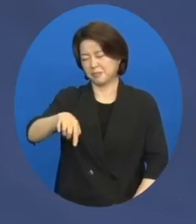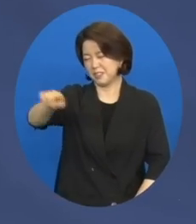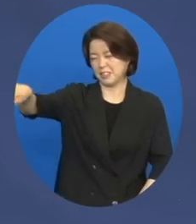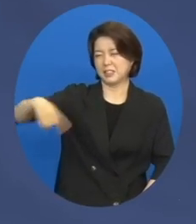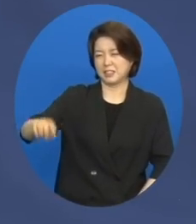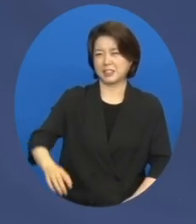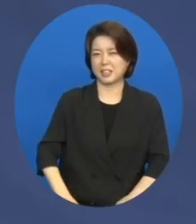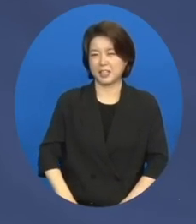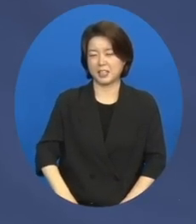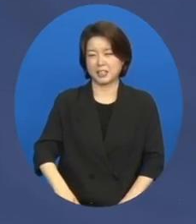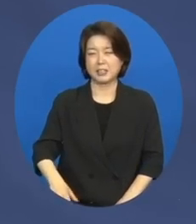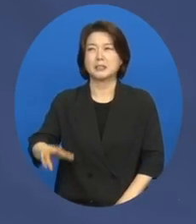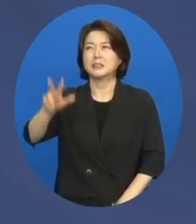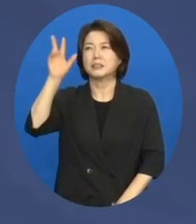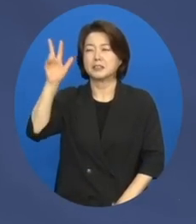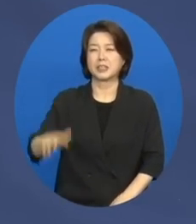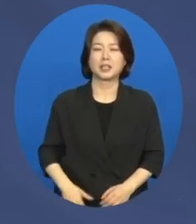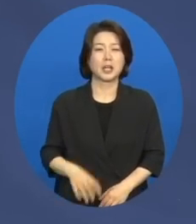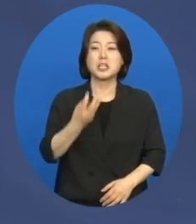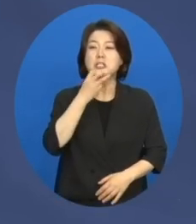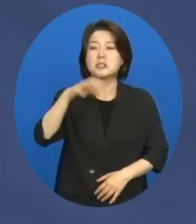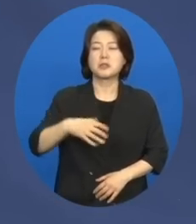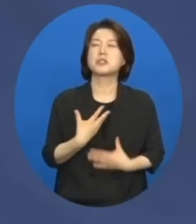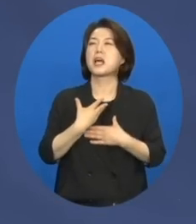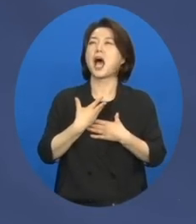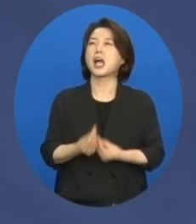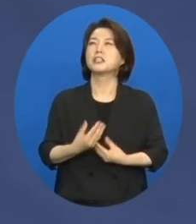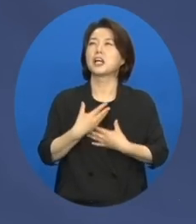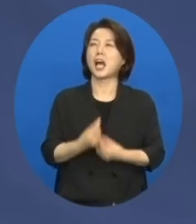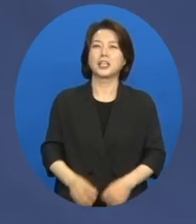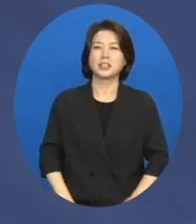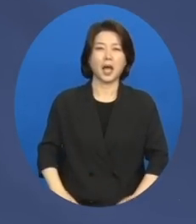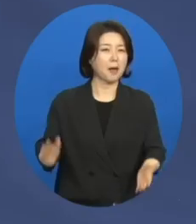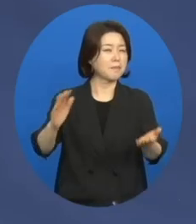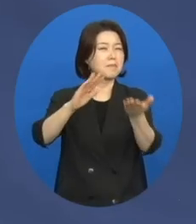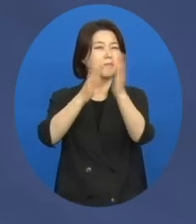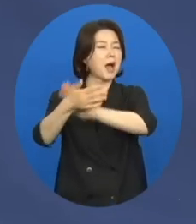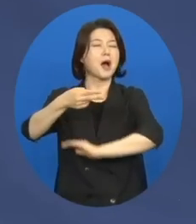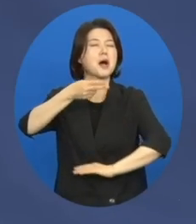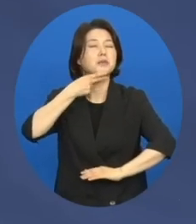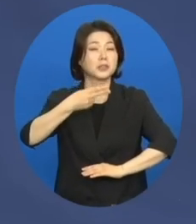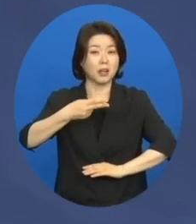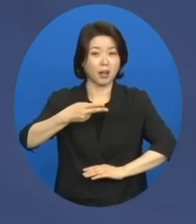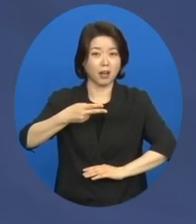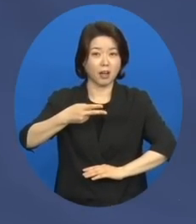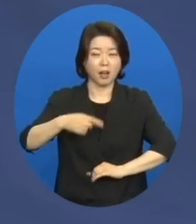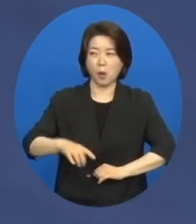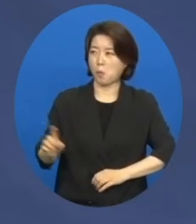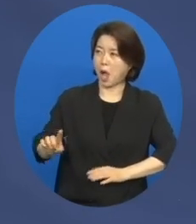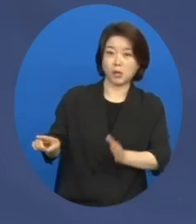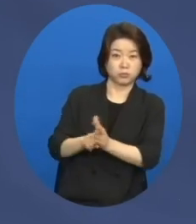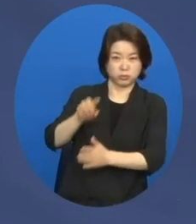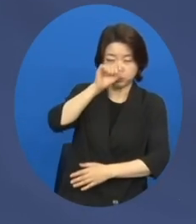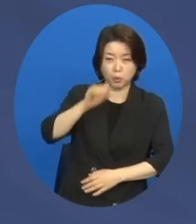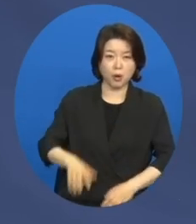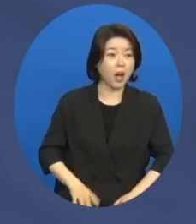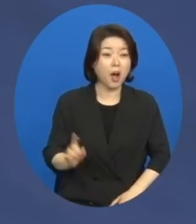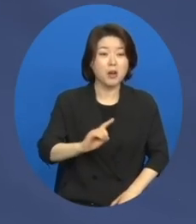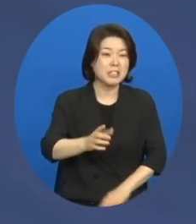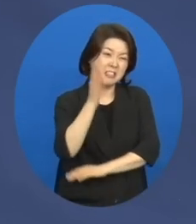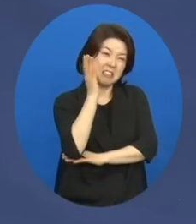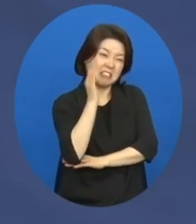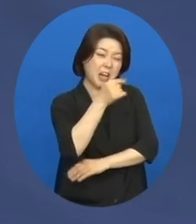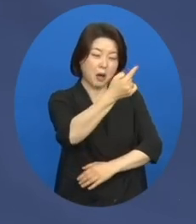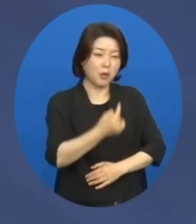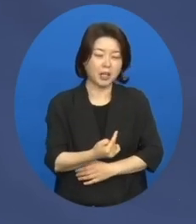서울에서 안정된 사람들이기 때문에 안 변할 거라는 거예요. 절대 아무리 세상 없는 강사가 와서 해도